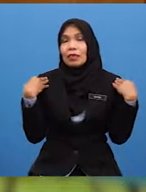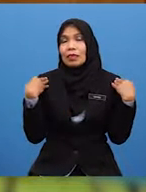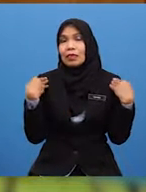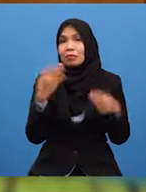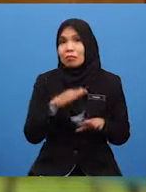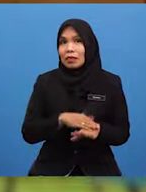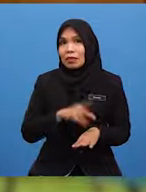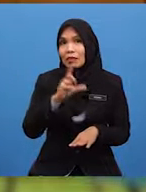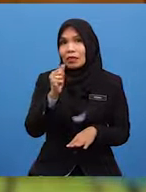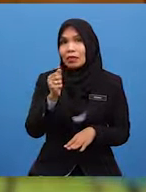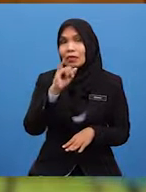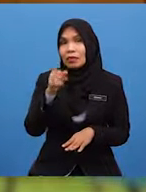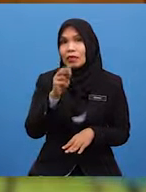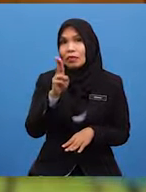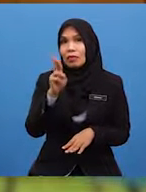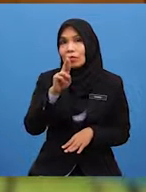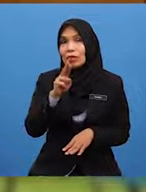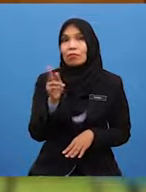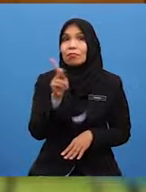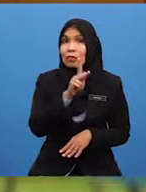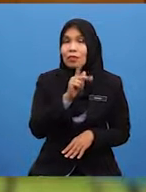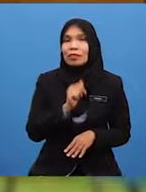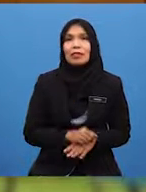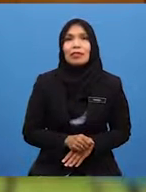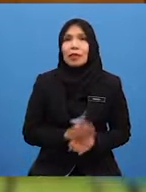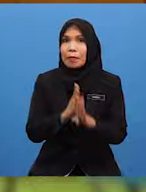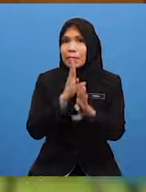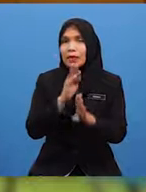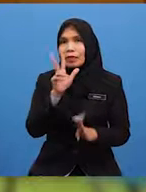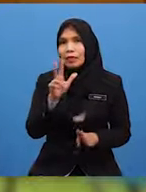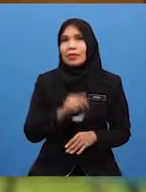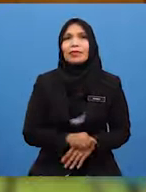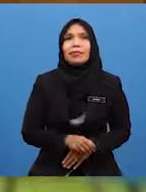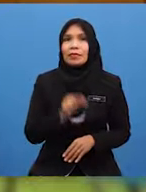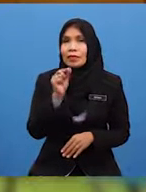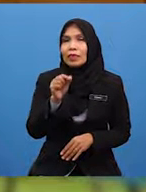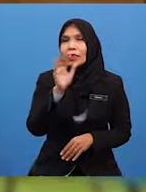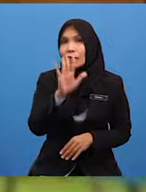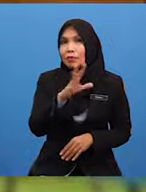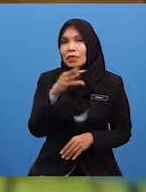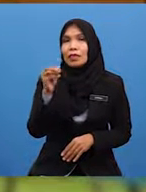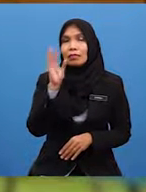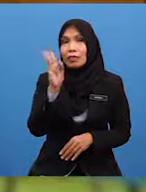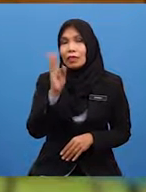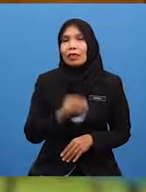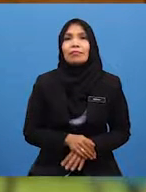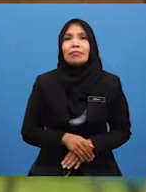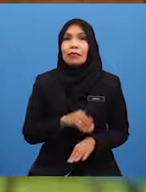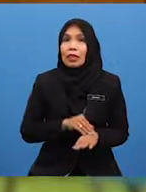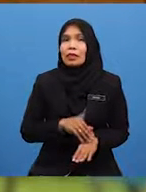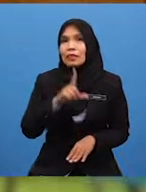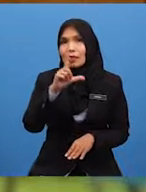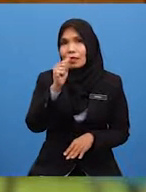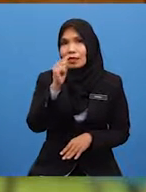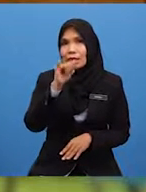kiri baris ketiga, manakala titik 5 dan 6 pada lajur